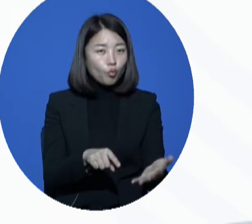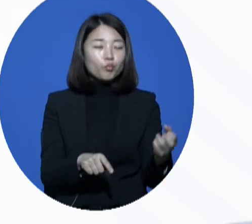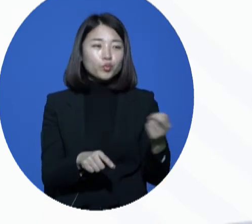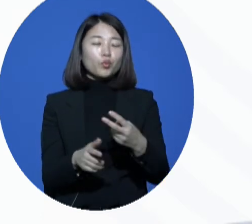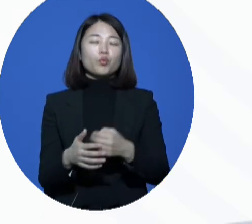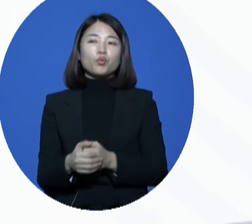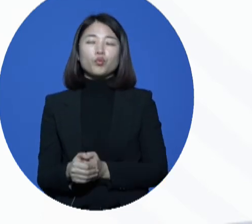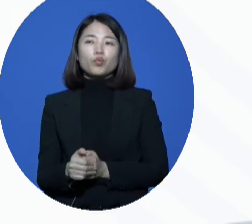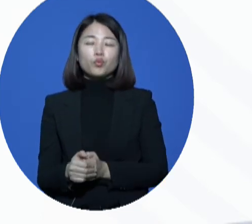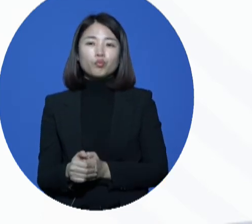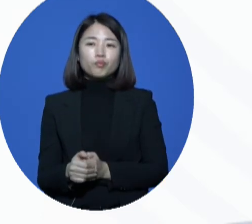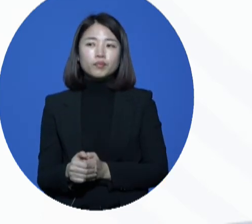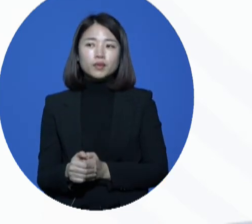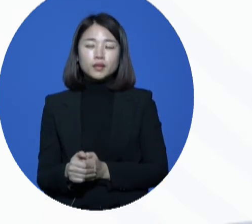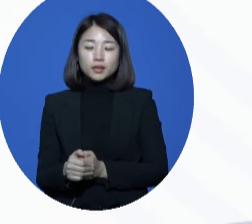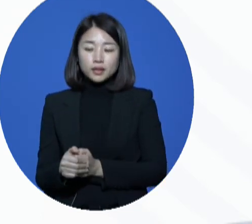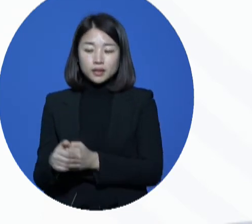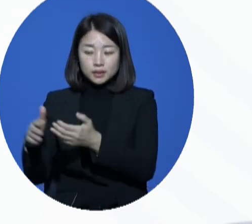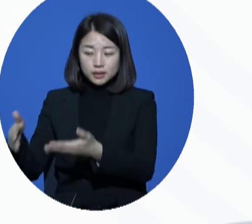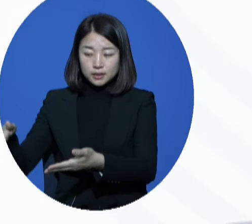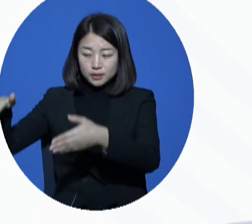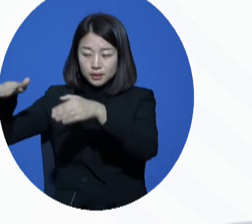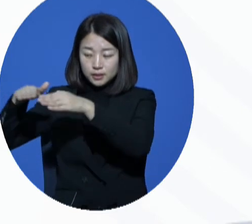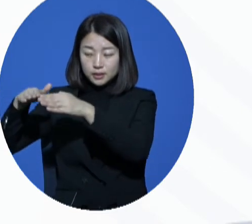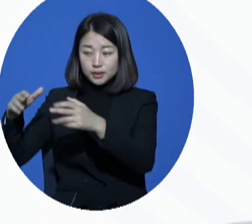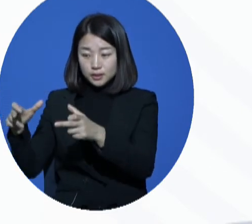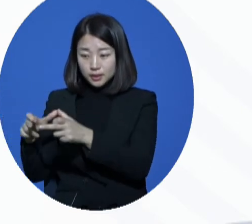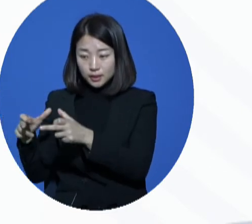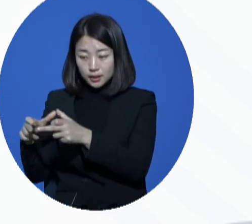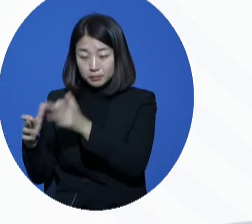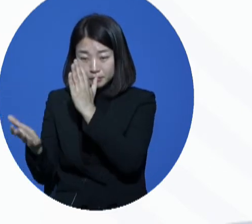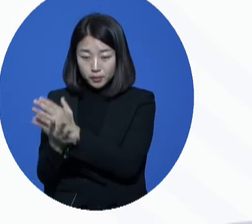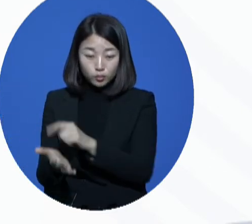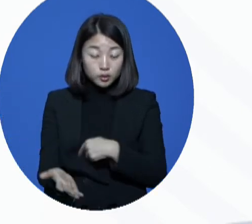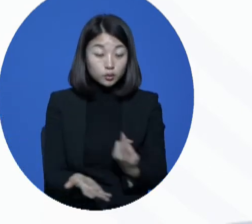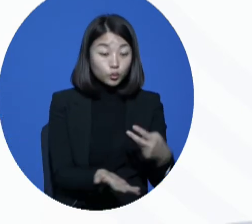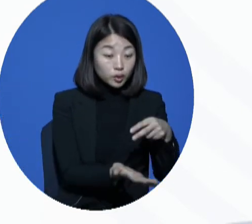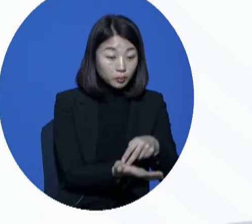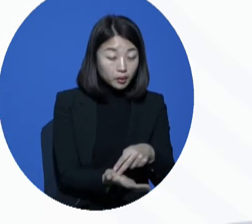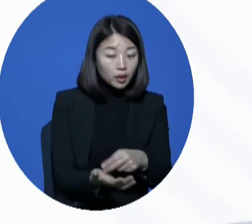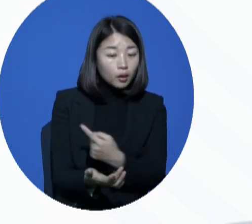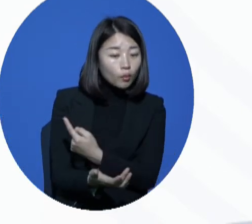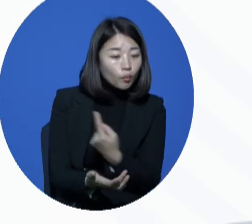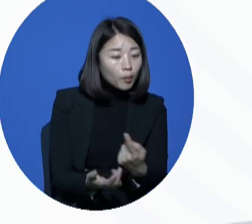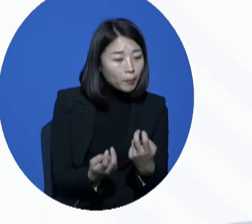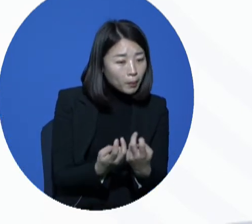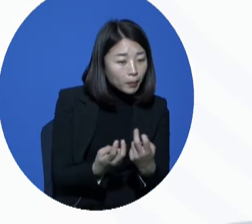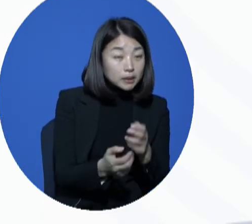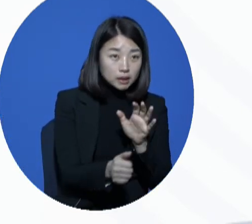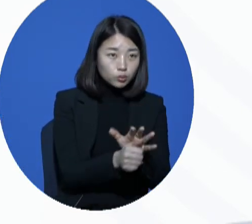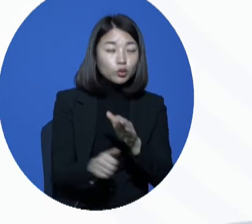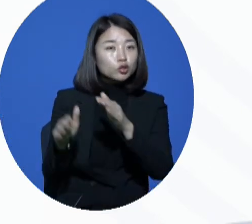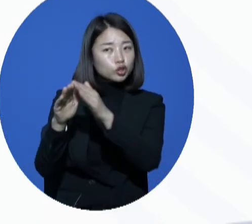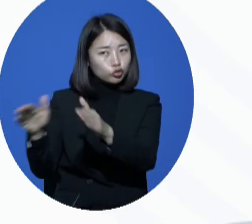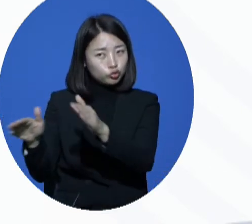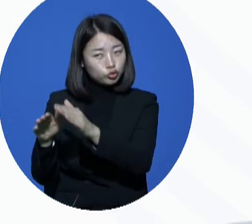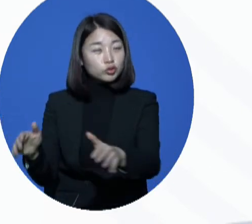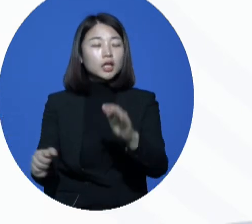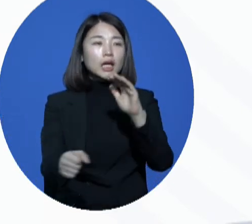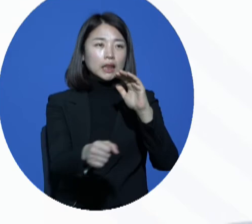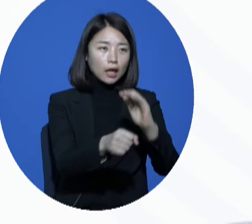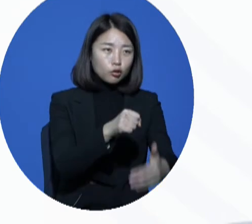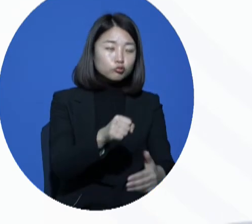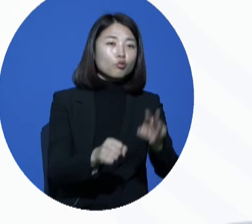수립하고 최근에는 시설 단위 장애인 탈시설 모델을 개발하는 등의 노력을 하고 있습니다. 그리고 전주나 대구,